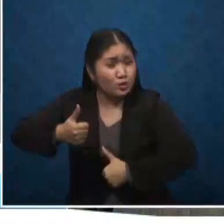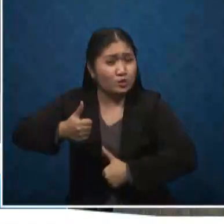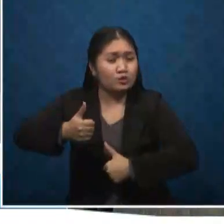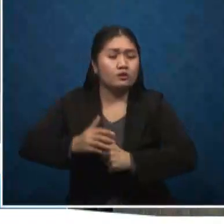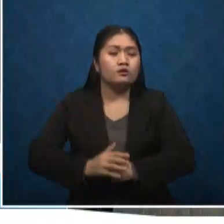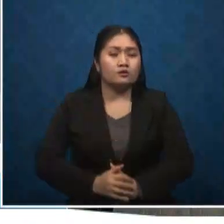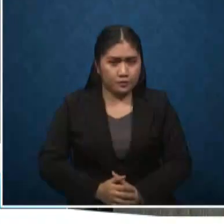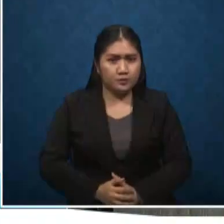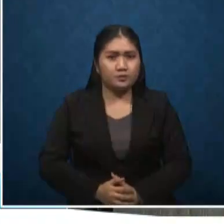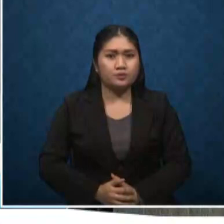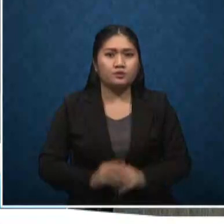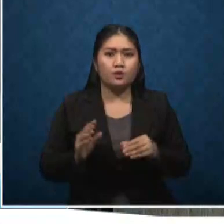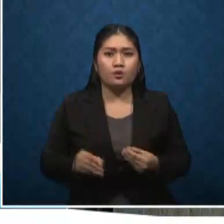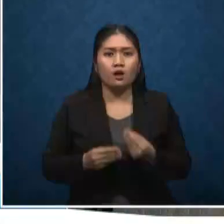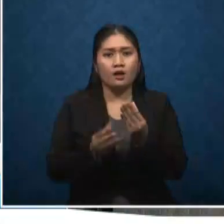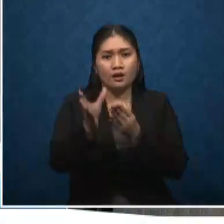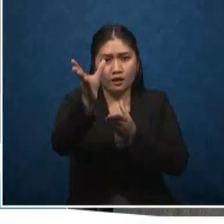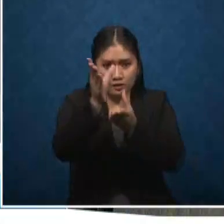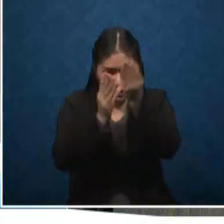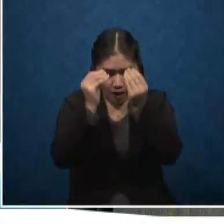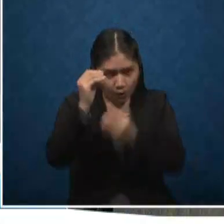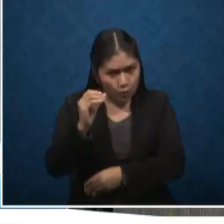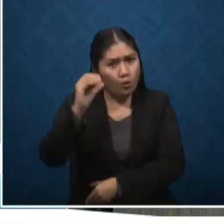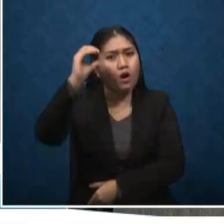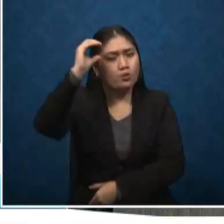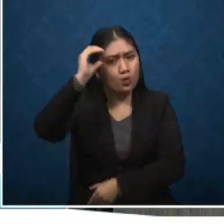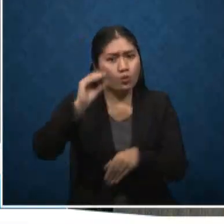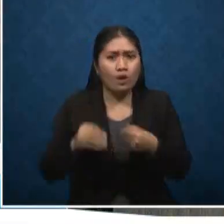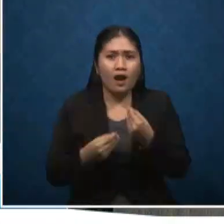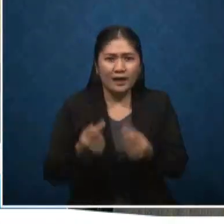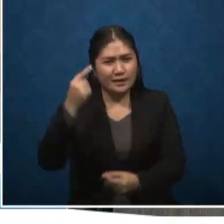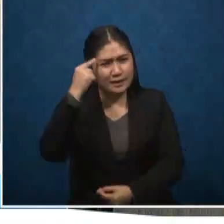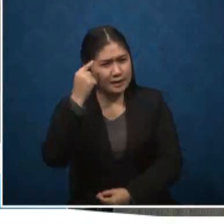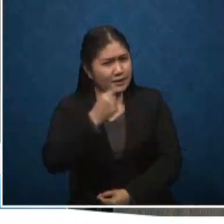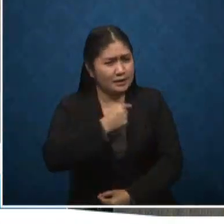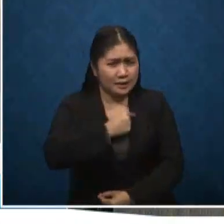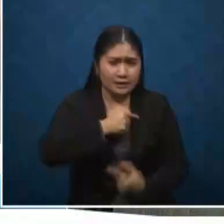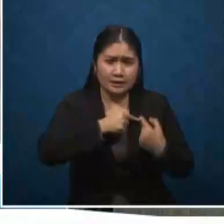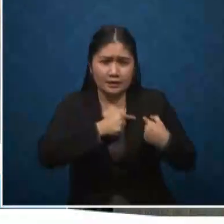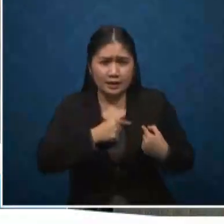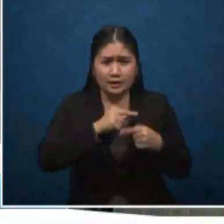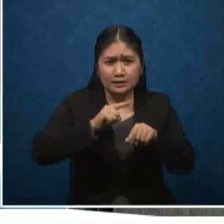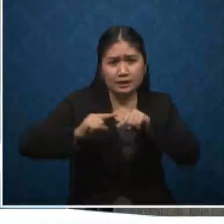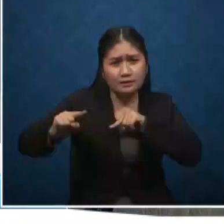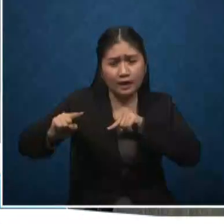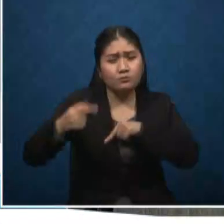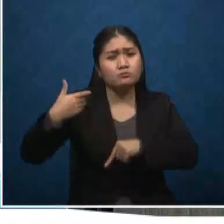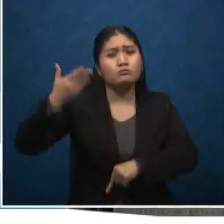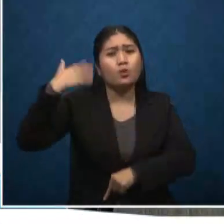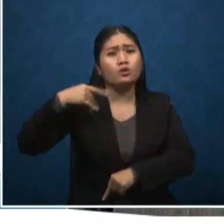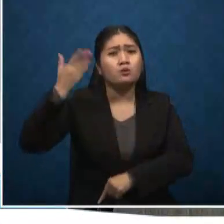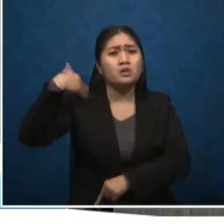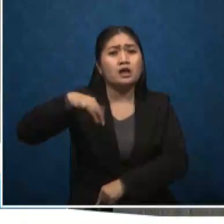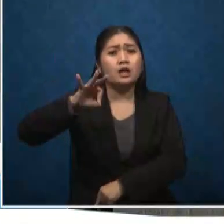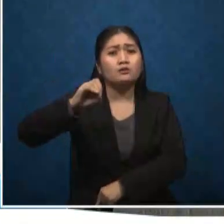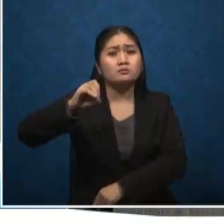การให้การศึกษาการให้ความรู้การสร้างจิตสำนึกต่างๆทำมาตั้งแต่ 90